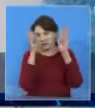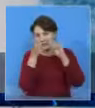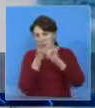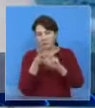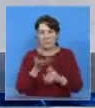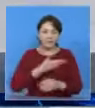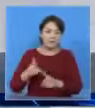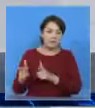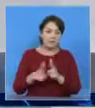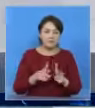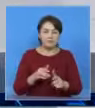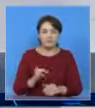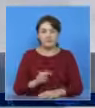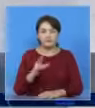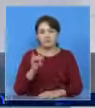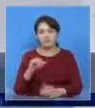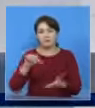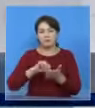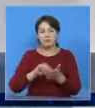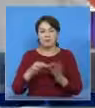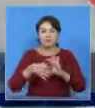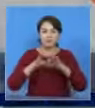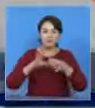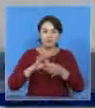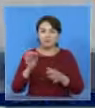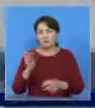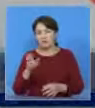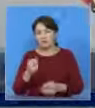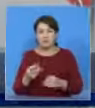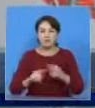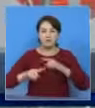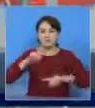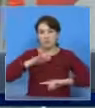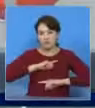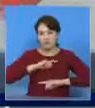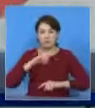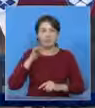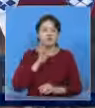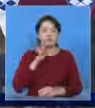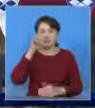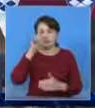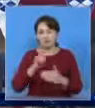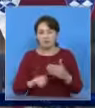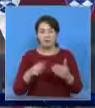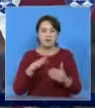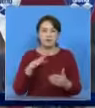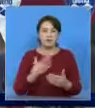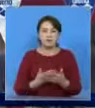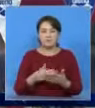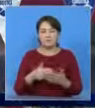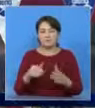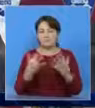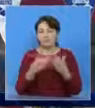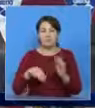мы готовы. Диана Назарова, выступавшая на Олимпиаде в Токио, также выйдет на старт. Девушка уверена, что в эстафетном зачете она попадет в